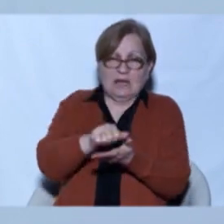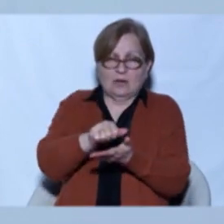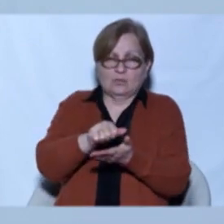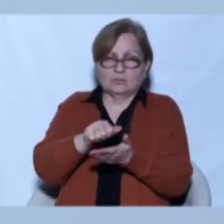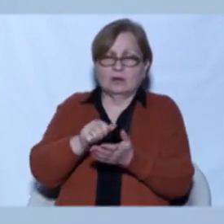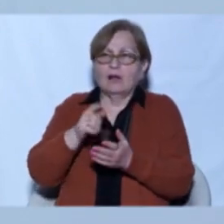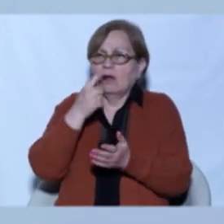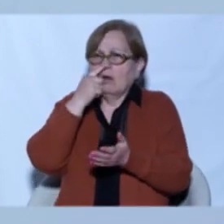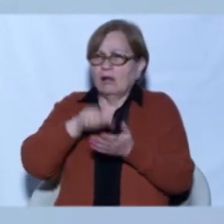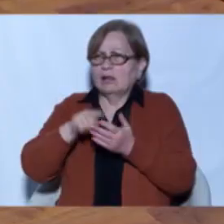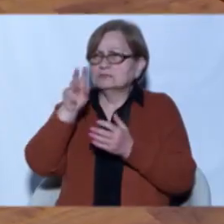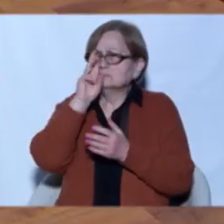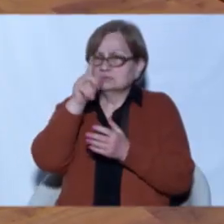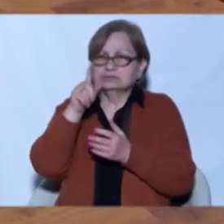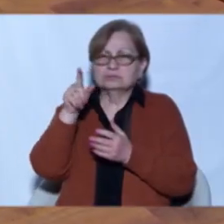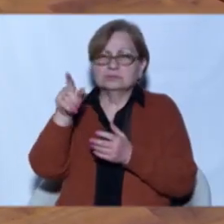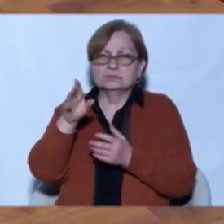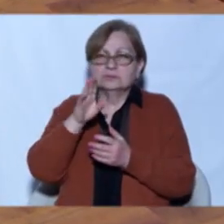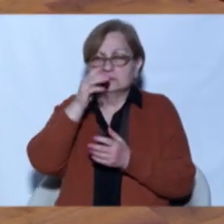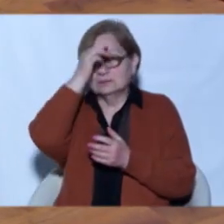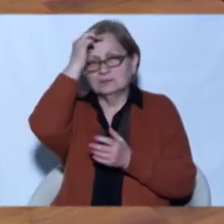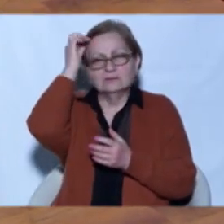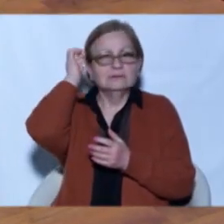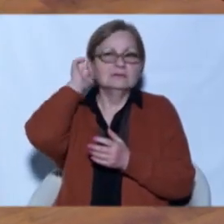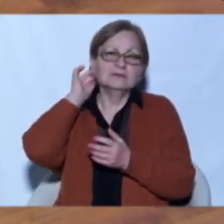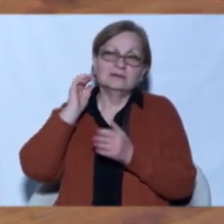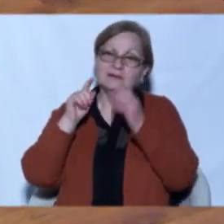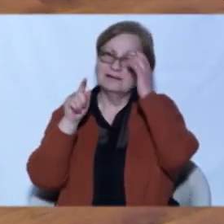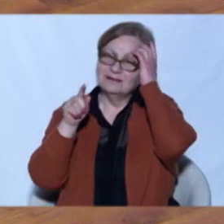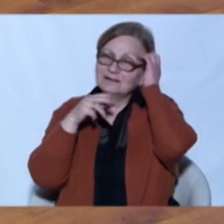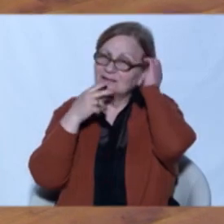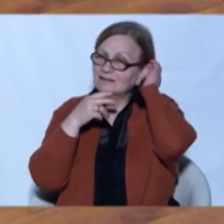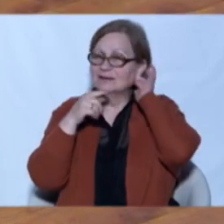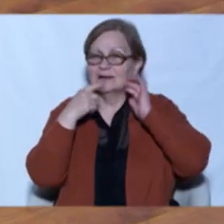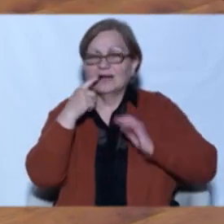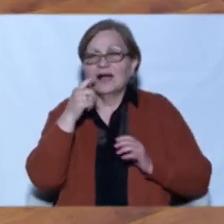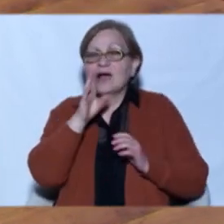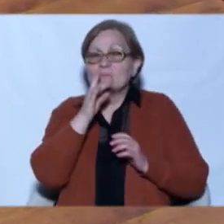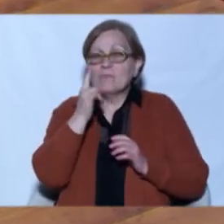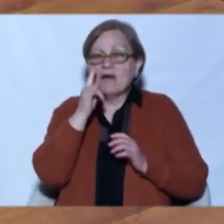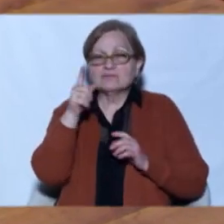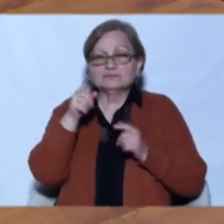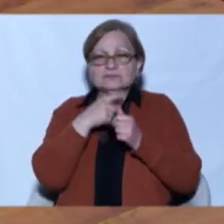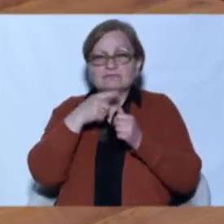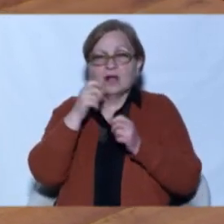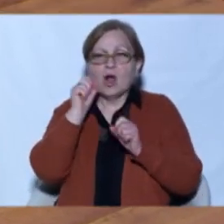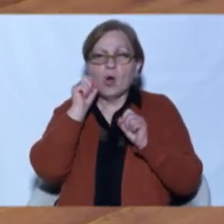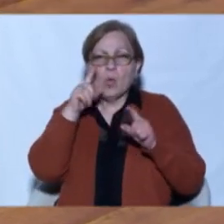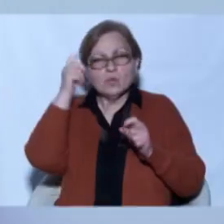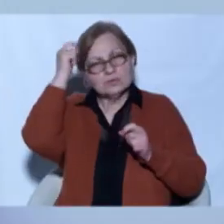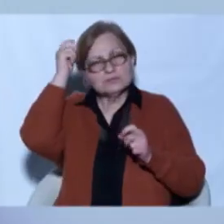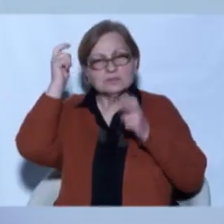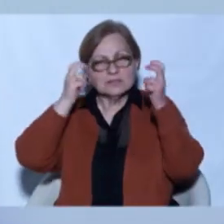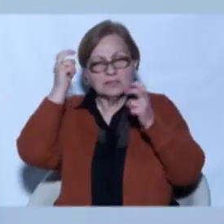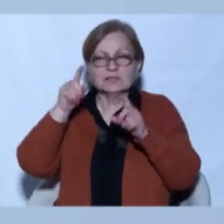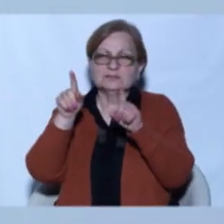ამ პატარძალმა სხვათა შორის მიაქცია ყურადღება ამ ლეგენდაში, რომ ოქროს ქოჩორი აქვს ბავშვს, ჩვილს და